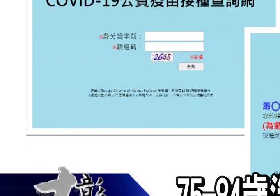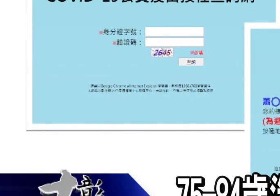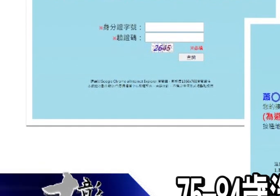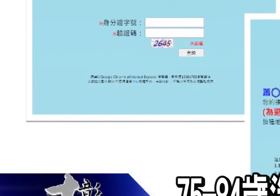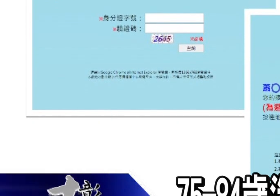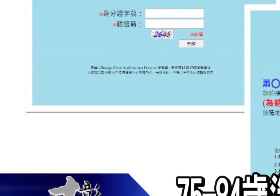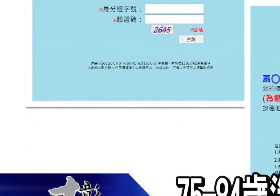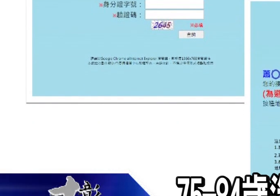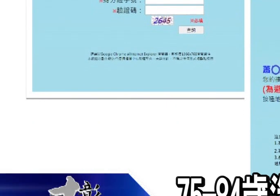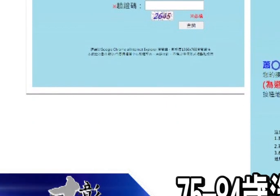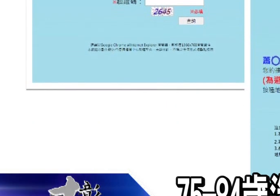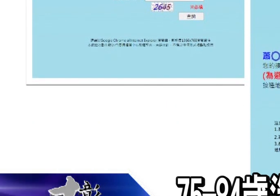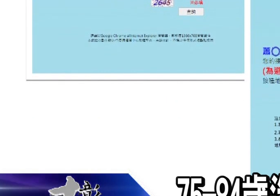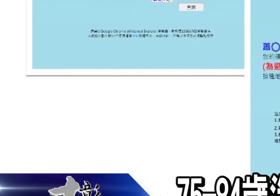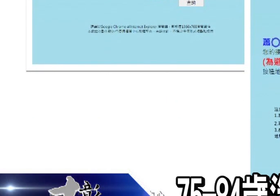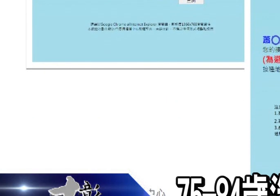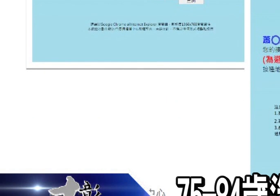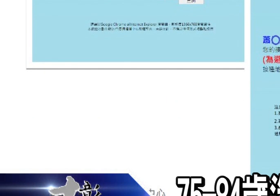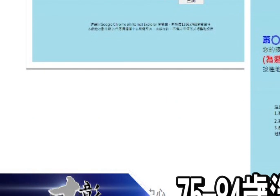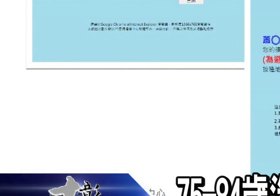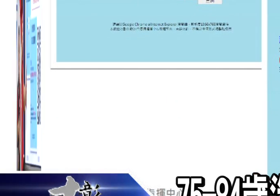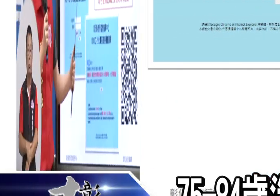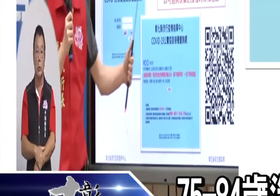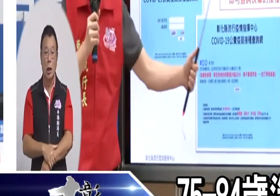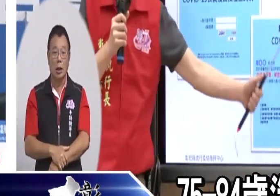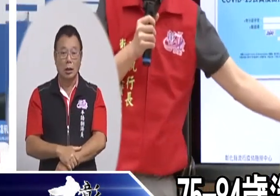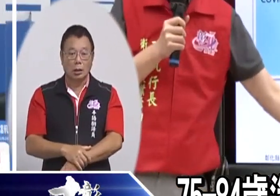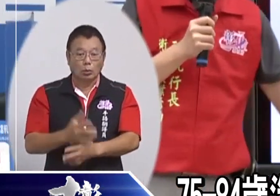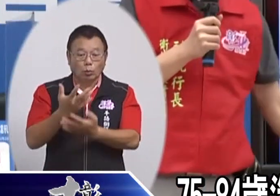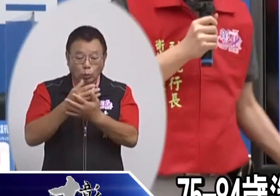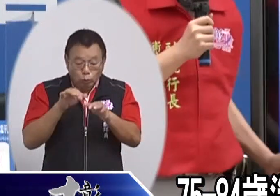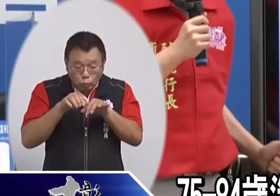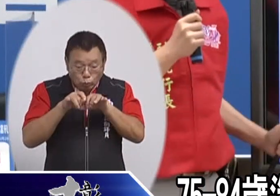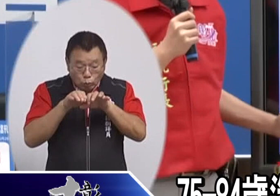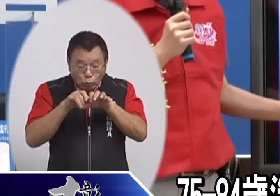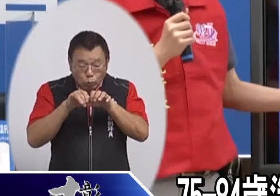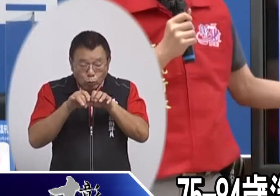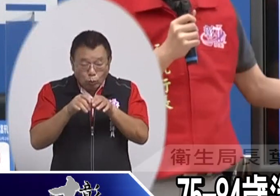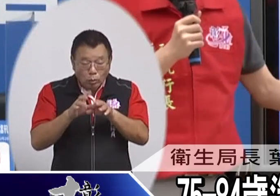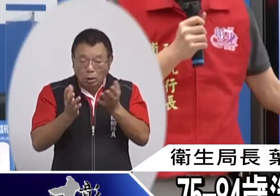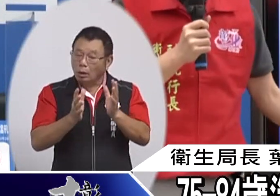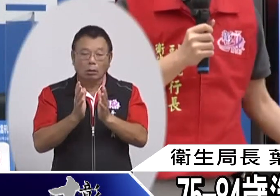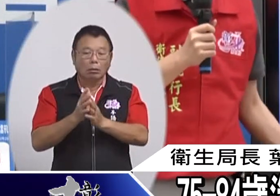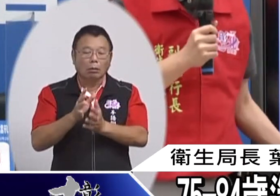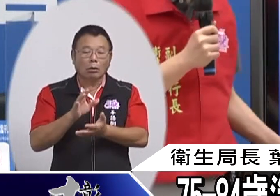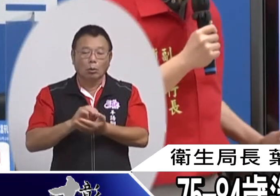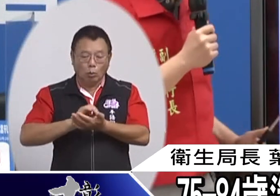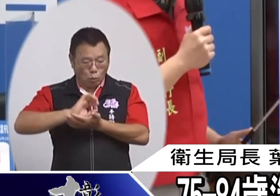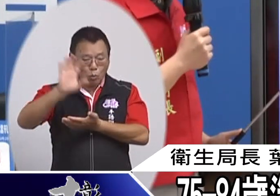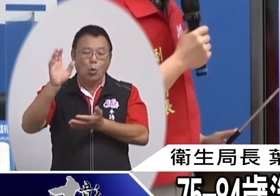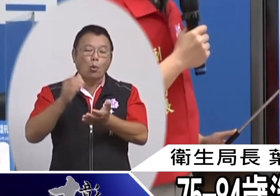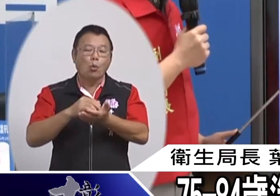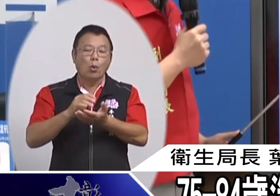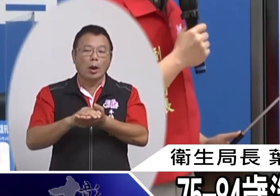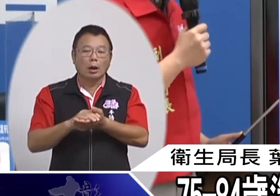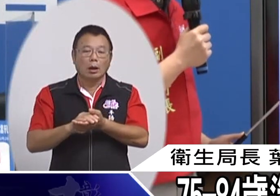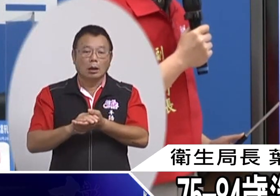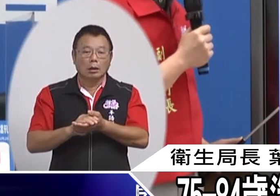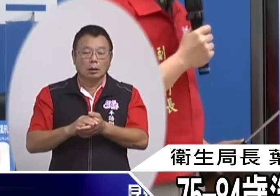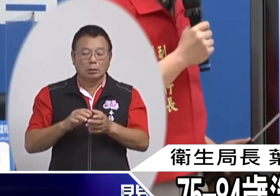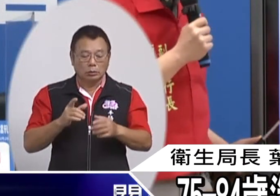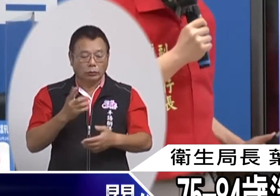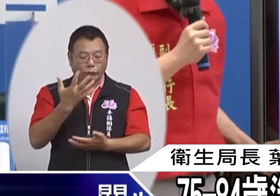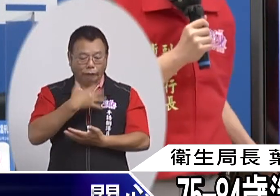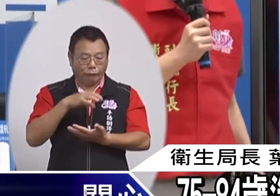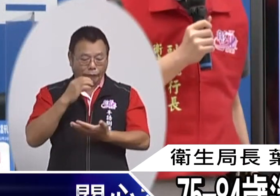什么时间、什么地点来注射。 那你在这网站哈，现在就可以上去查了哈，所有资料都已经上去了。key 你的身